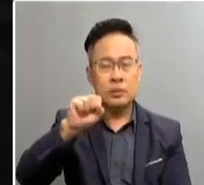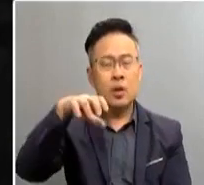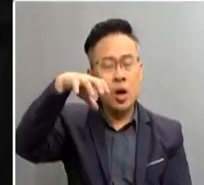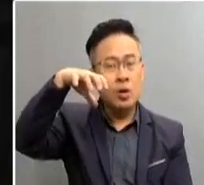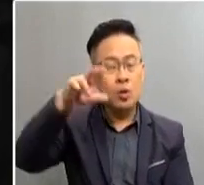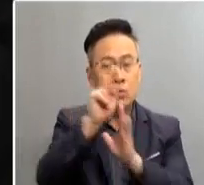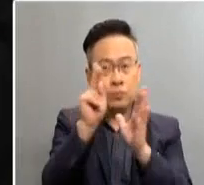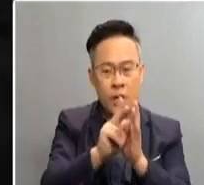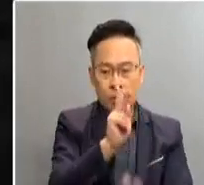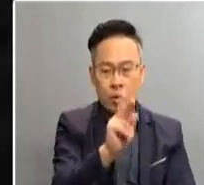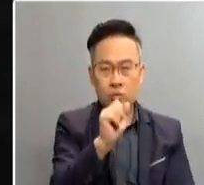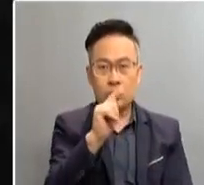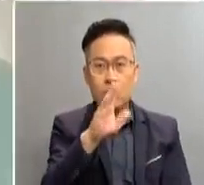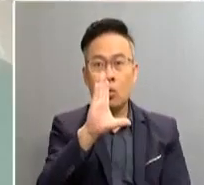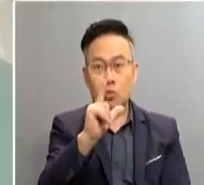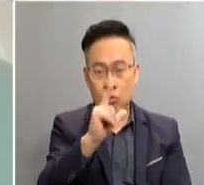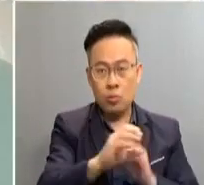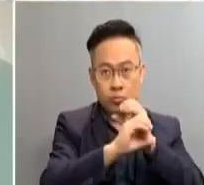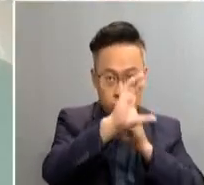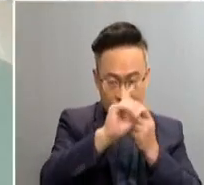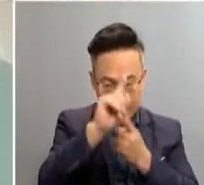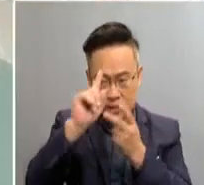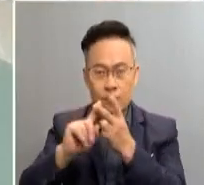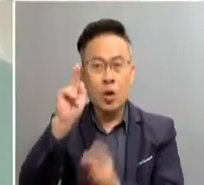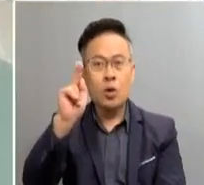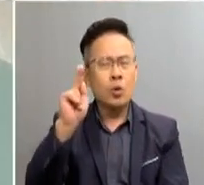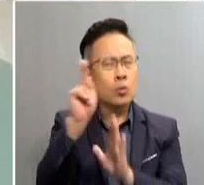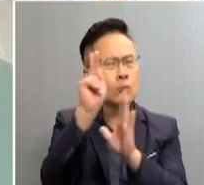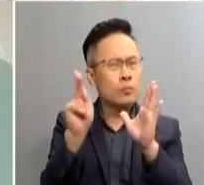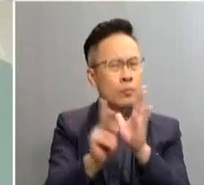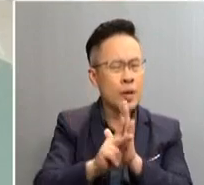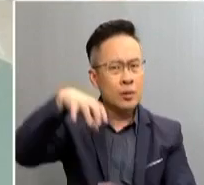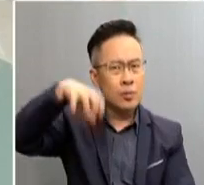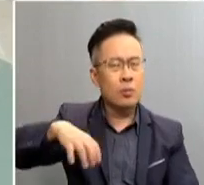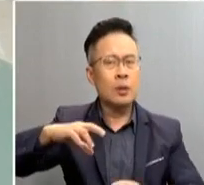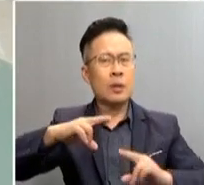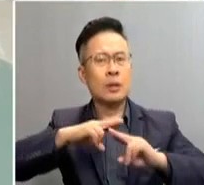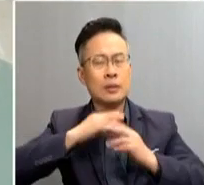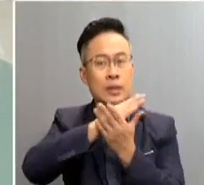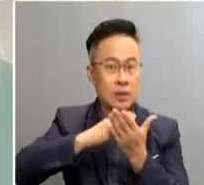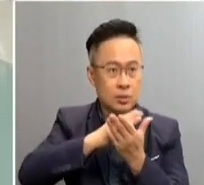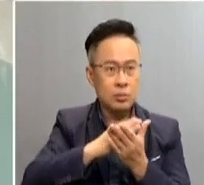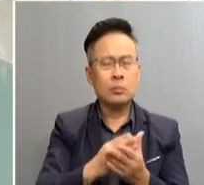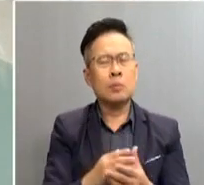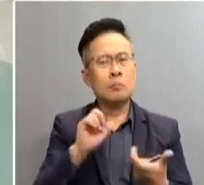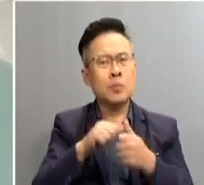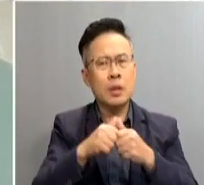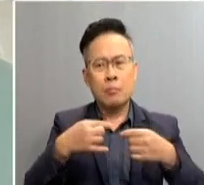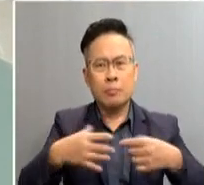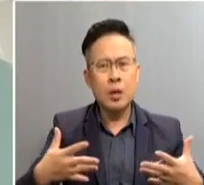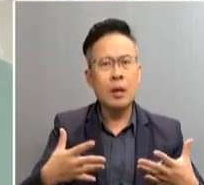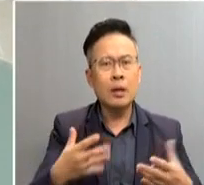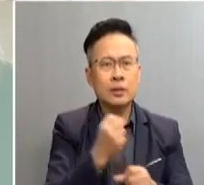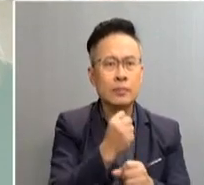ซึ่งเป็นปัญหาและไม่สอดคล้องกับความเป็นจริงของอสมท.ที่มีกระทรวงการคลังถือหุ้นใหญ่แต่ต้องถูกปฏิบัติภายในก